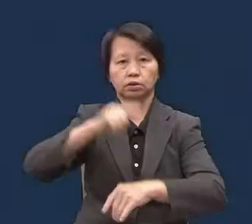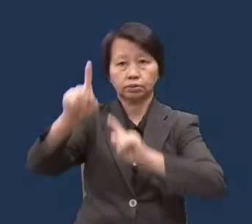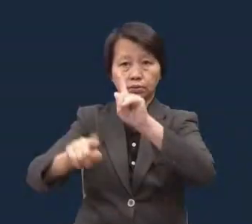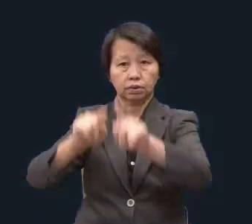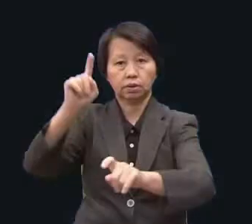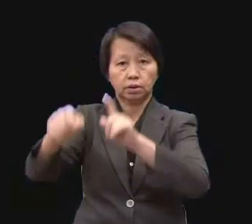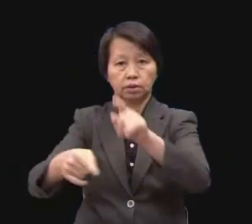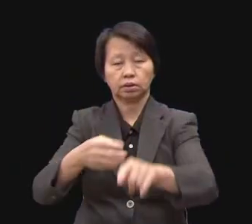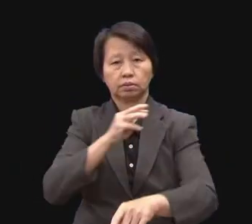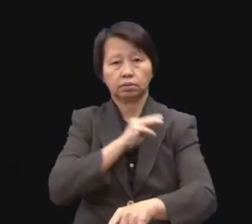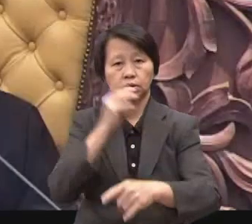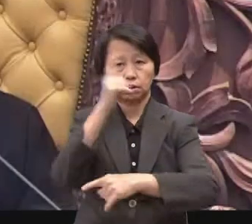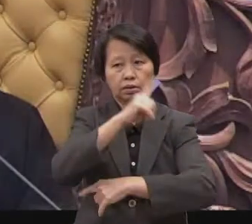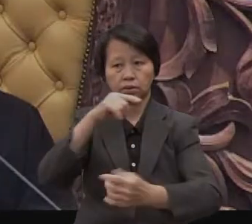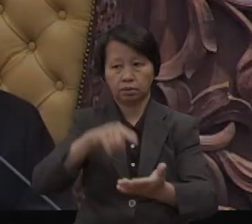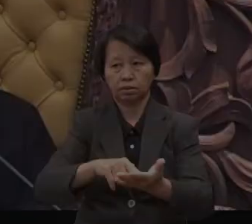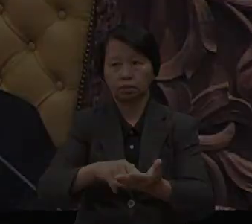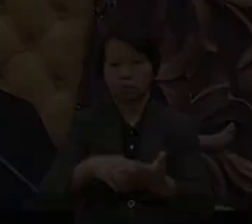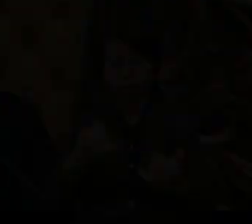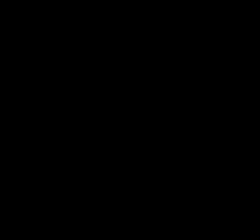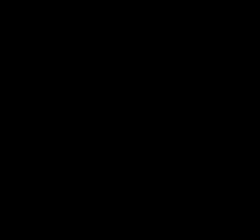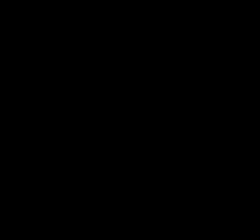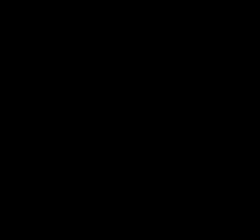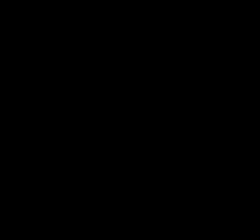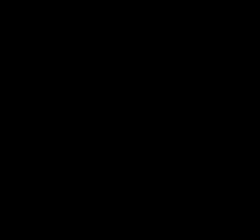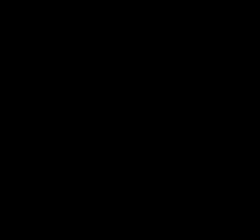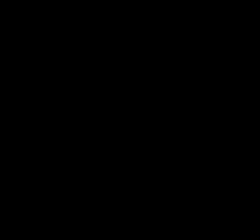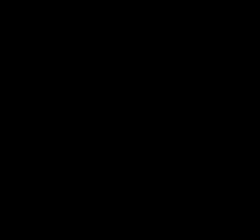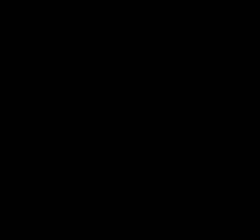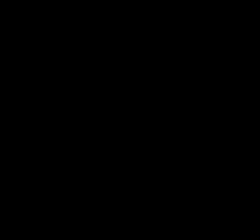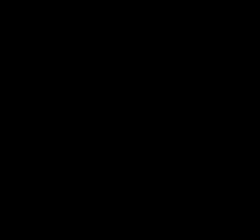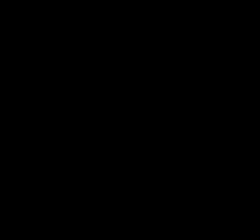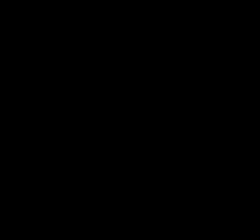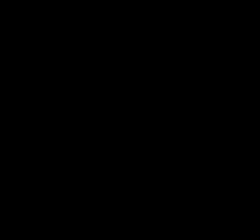hari ini dan terima kasih